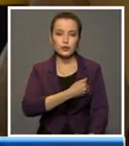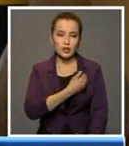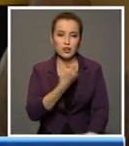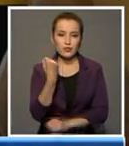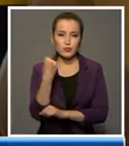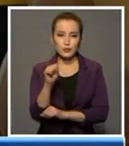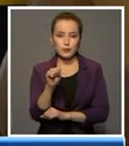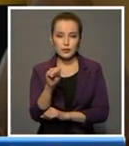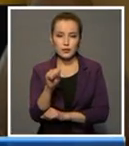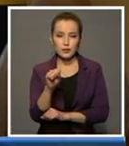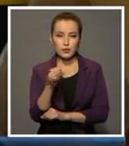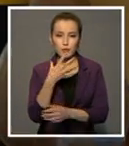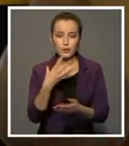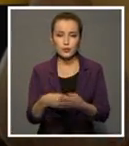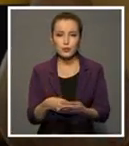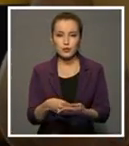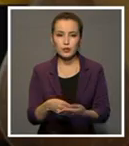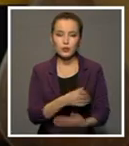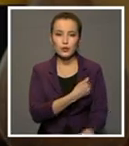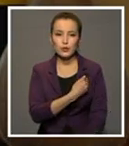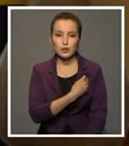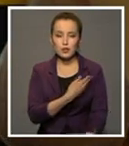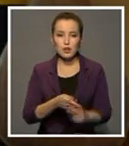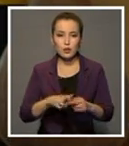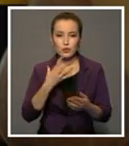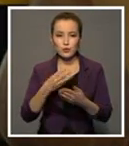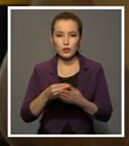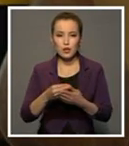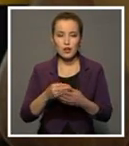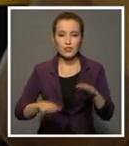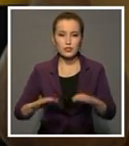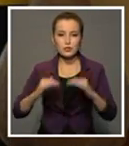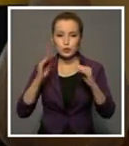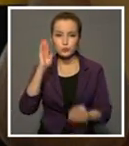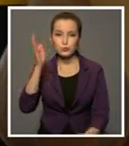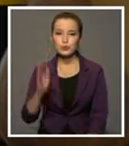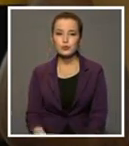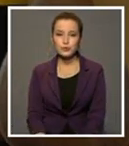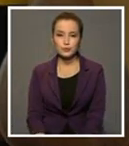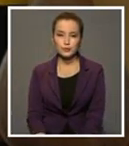белбеуім қорғап, және тағы бір салмақ дәрежесінде белбеуге талсам.